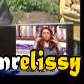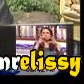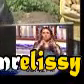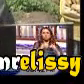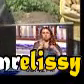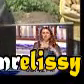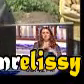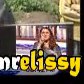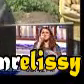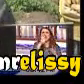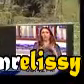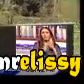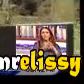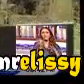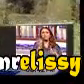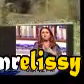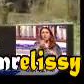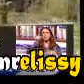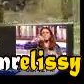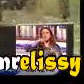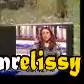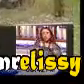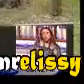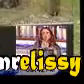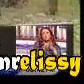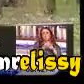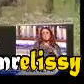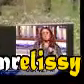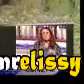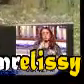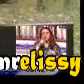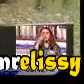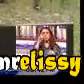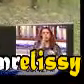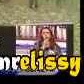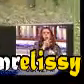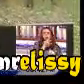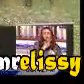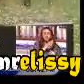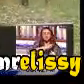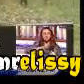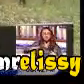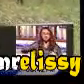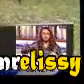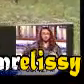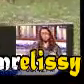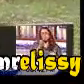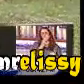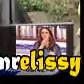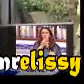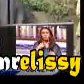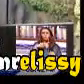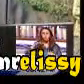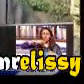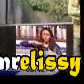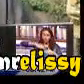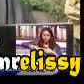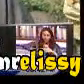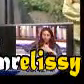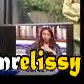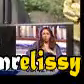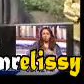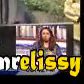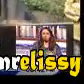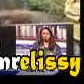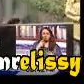لان مش واخده المقنن المائي بتاعها. في ظل قله المياه في الترع احنا ادينا بندق الابيار اهي الجوفيه، والري بيعمل